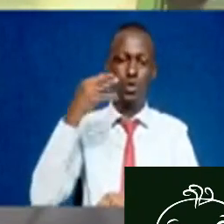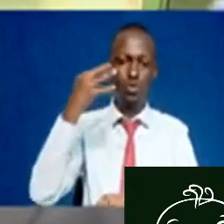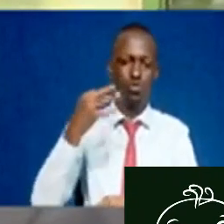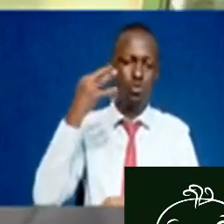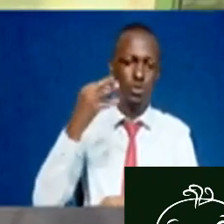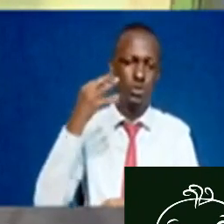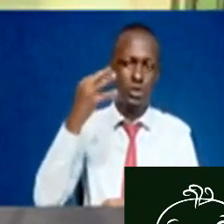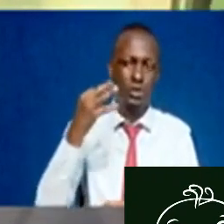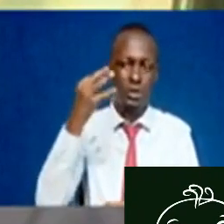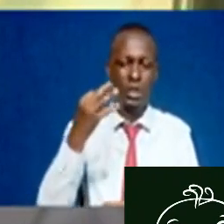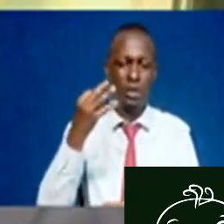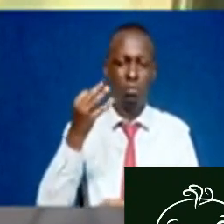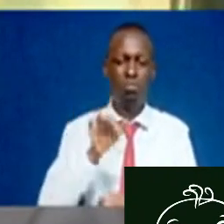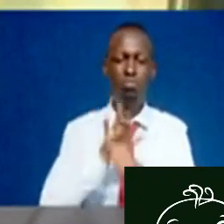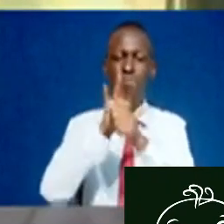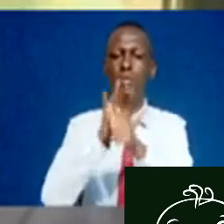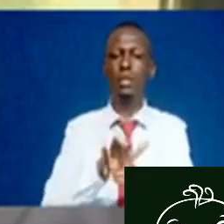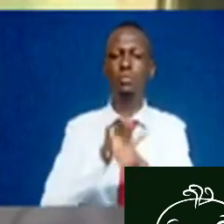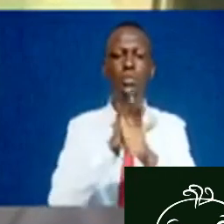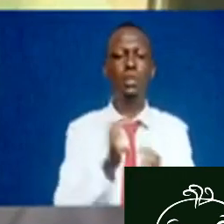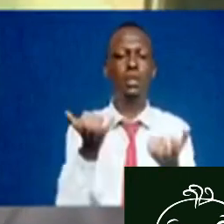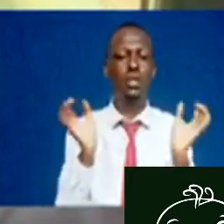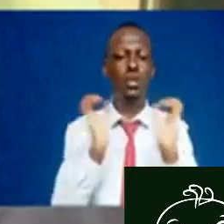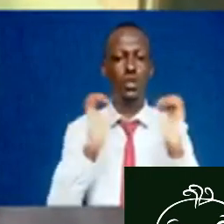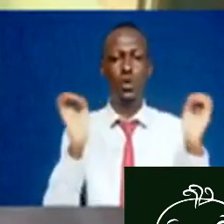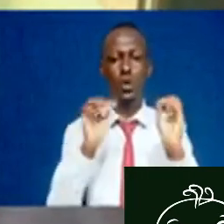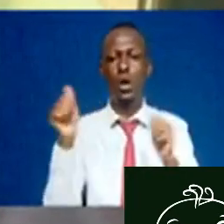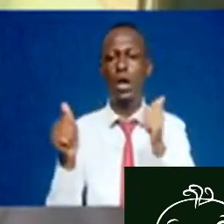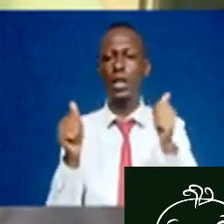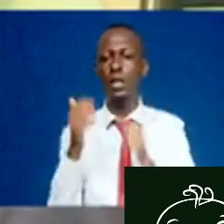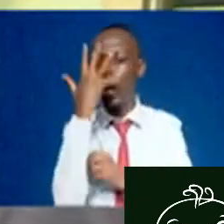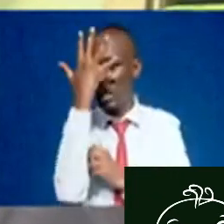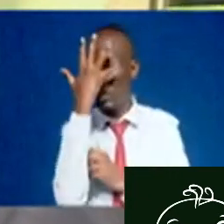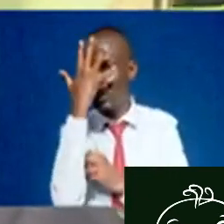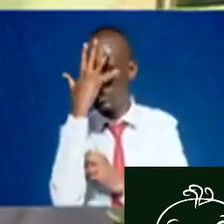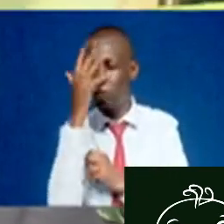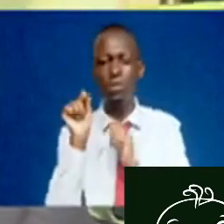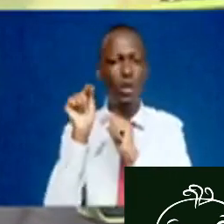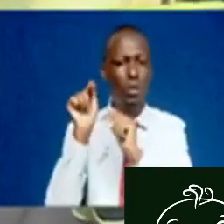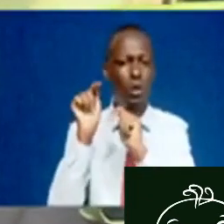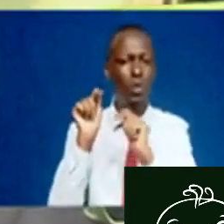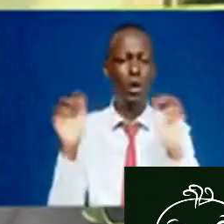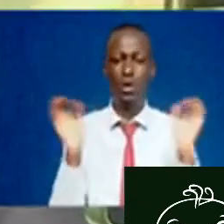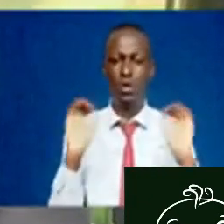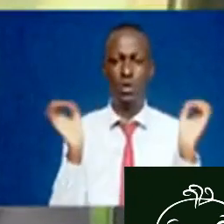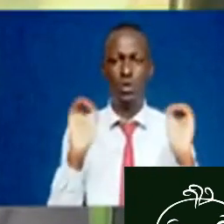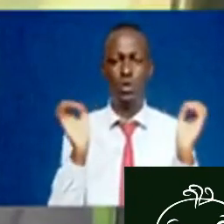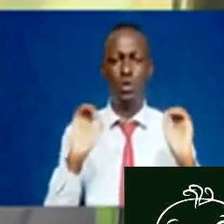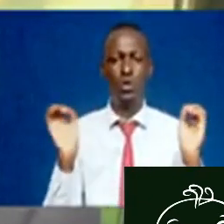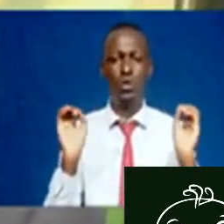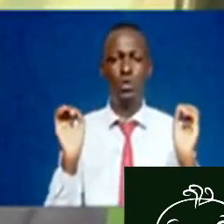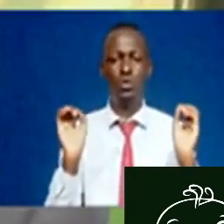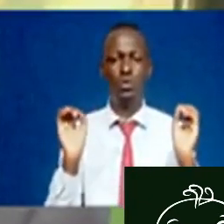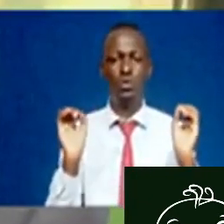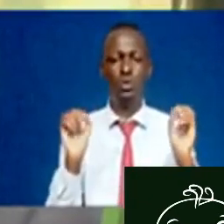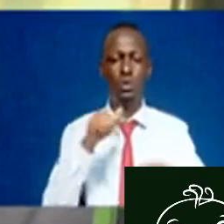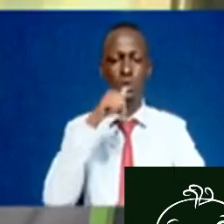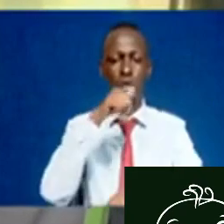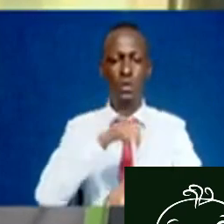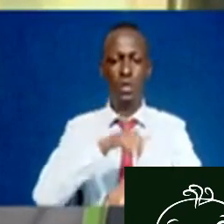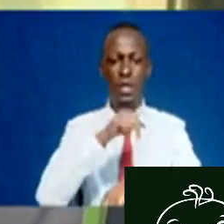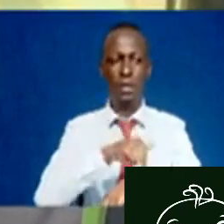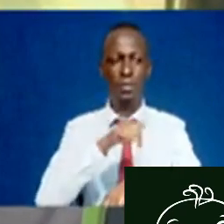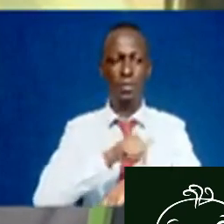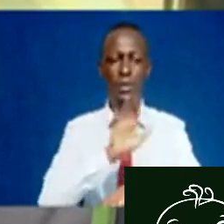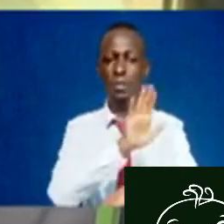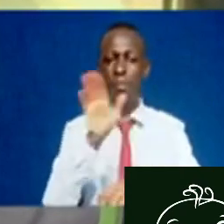need for harassment or embarrassment or intimidation of the leaders when there are matters such as